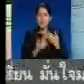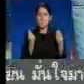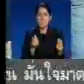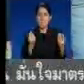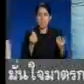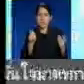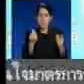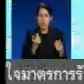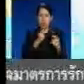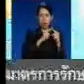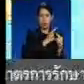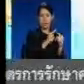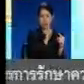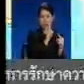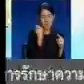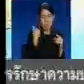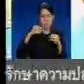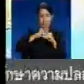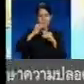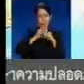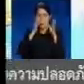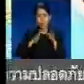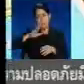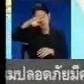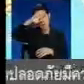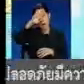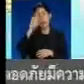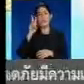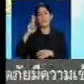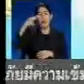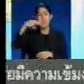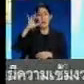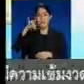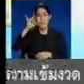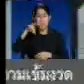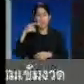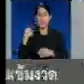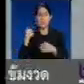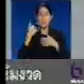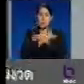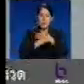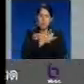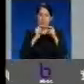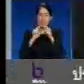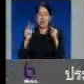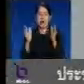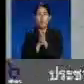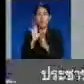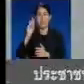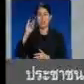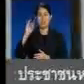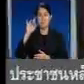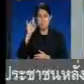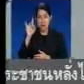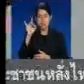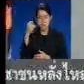าเพียง1เดือนมียอดผู้ป่วยทั่วโลกกว่า 28,000 คนใน78ประเทศรวมทั้งประเทศไทยมี